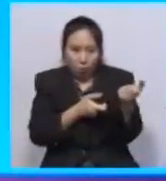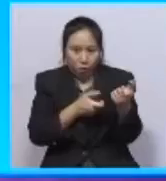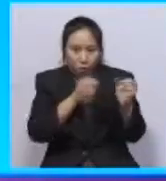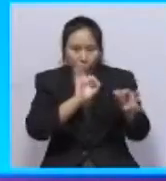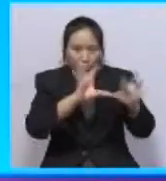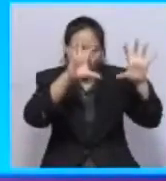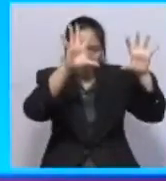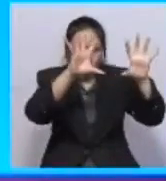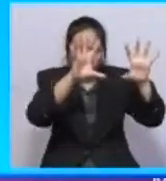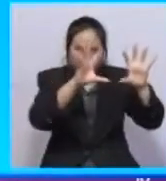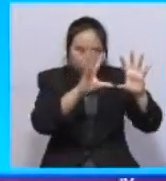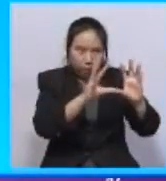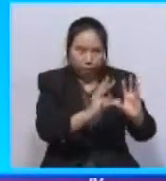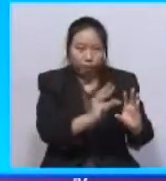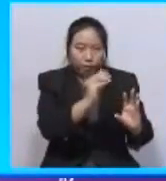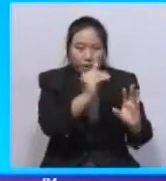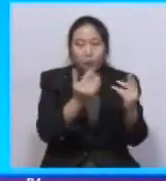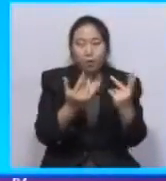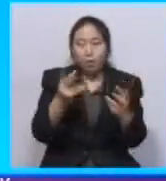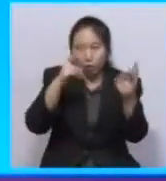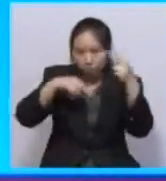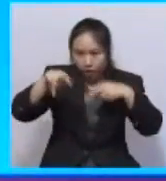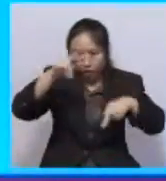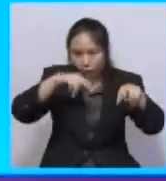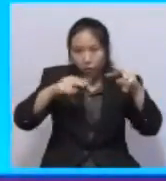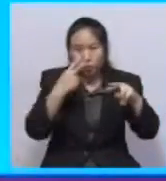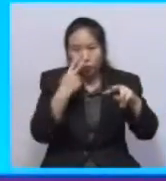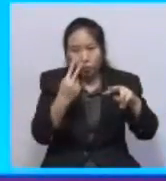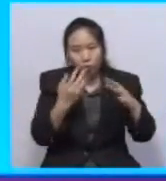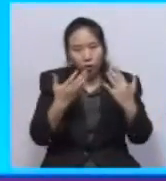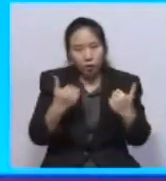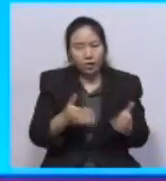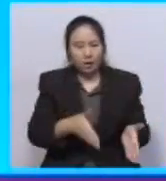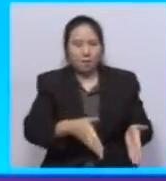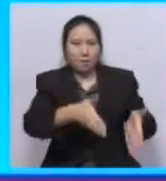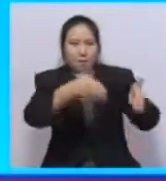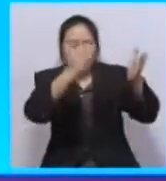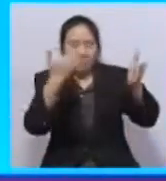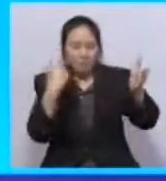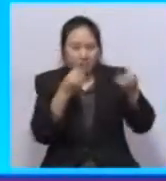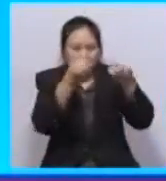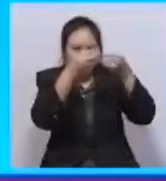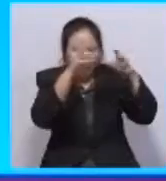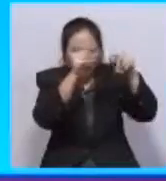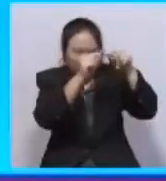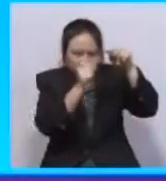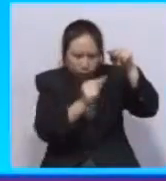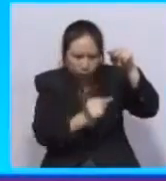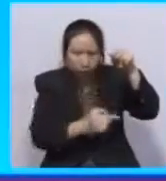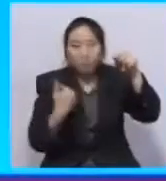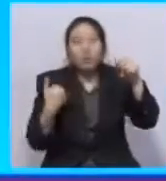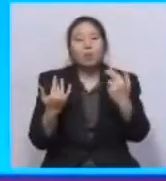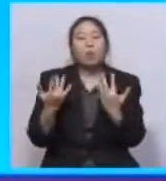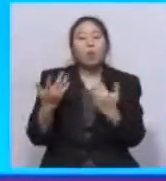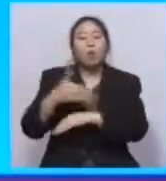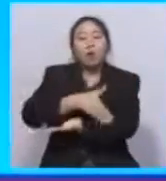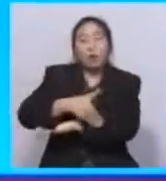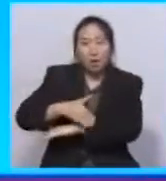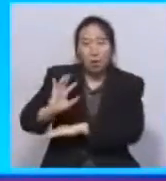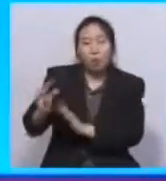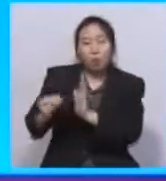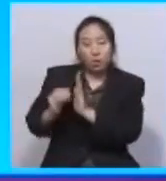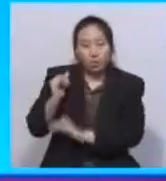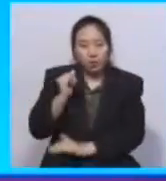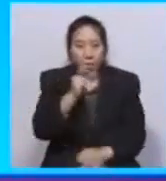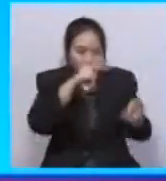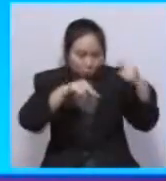งไว้ได้วงจำกัดและอยู่ระหว่างสำรวจความเสียหายนะคะส่วนสภาพอาคารมีรอยร้าวต้องรอฝ่ายโยธากรุงเทพมหานครเข้